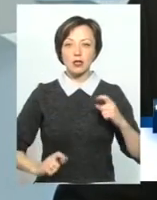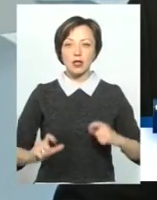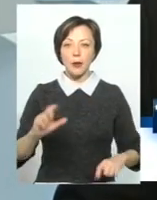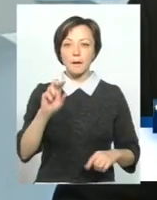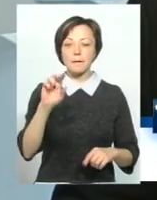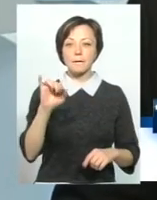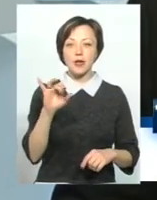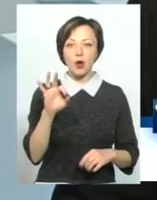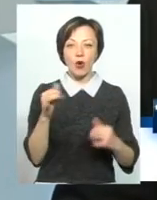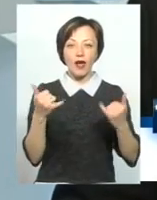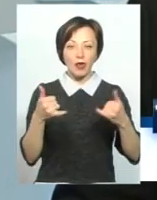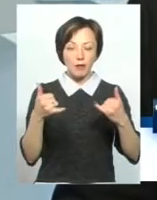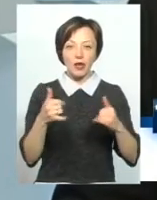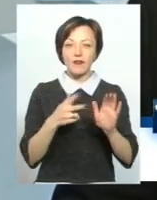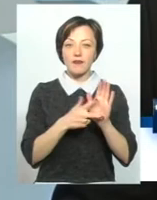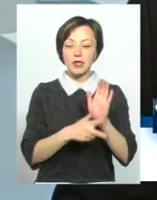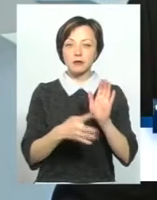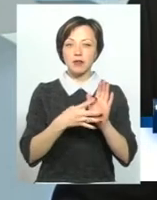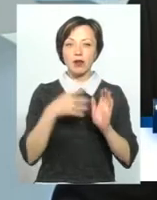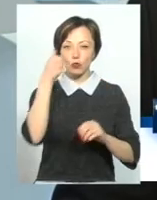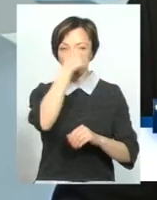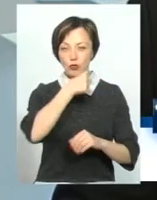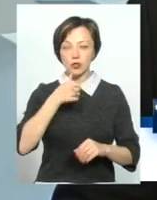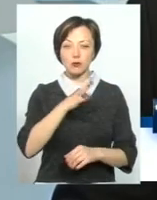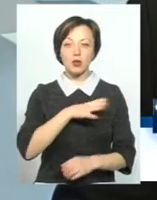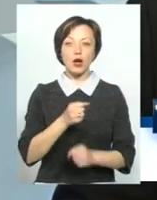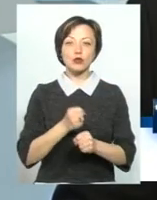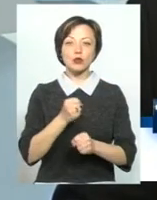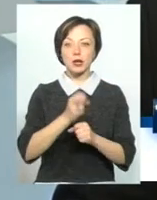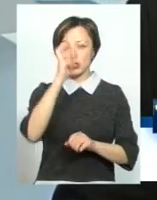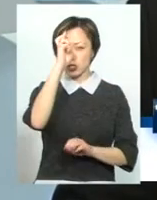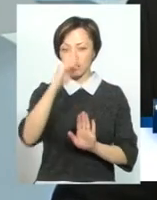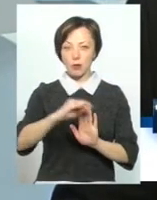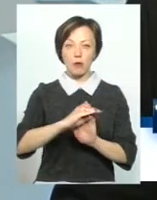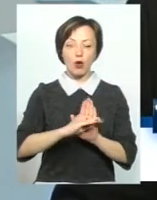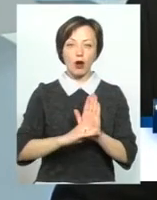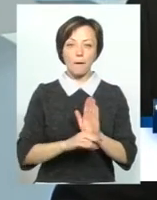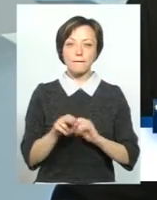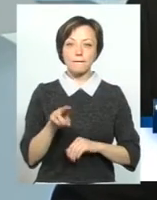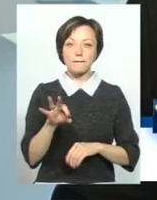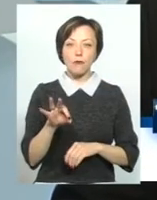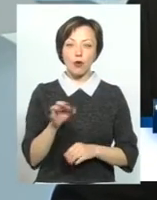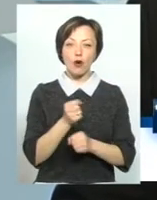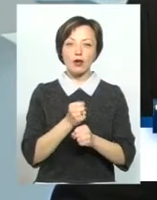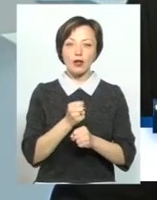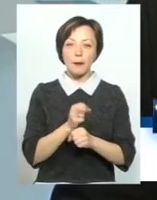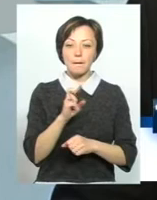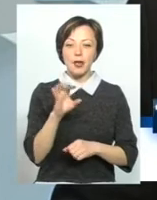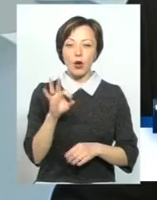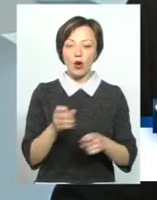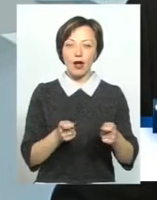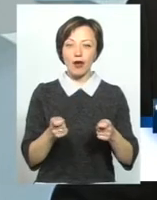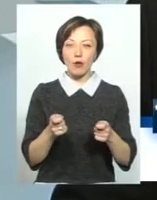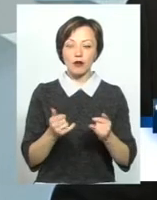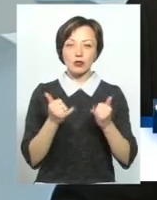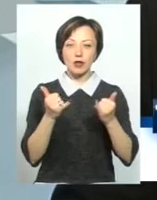біорганічної хімії, і в 89-му році була розроблена державна програма по розробці біорегуляторів